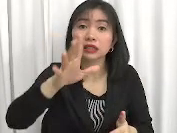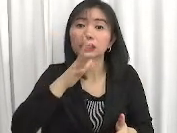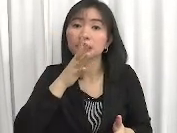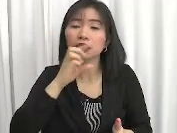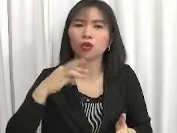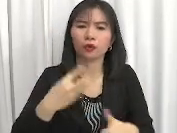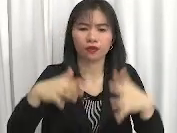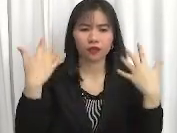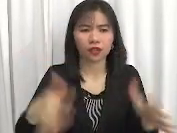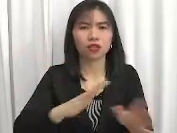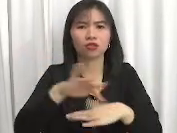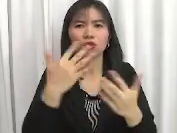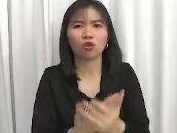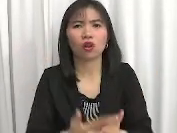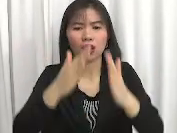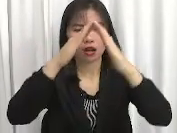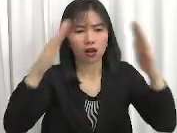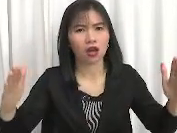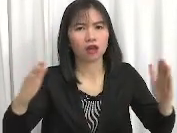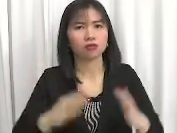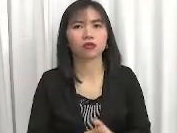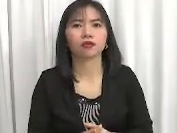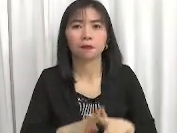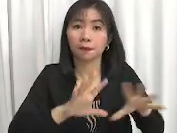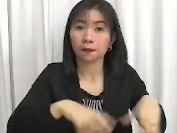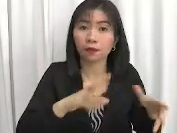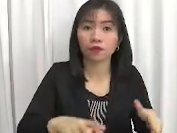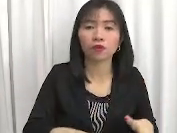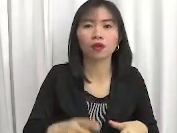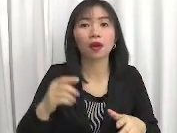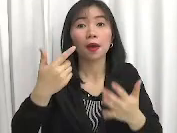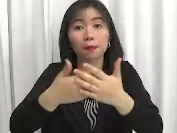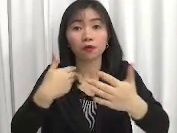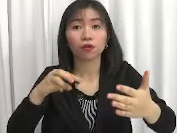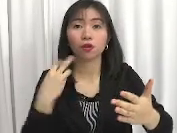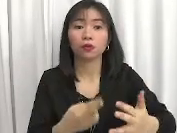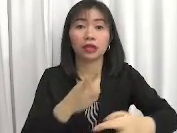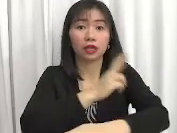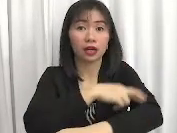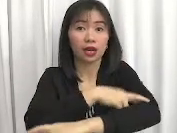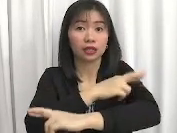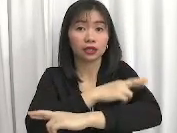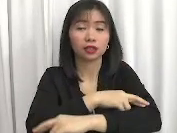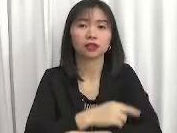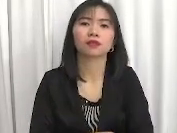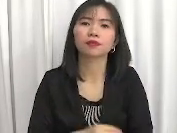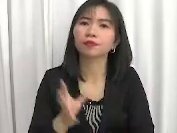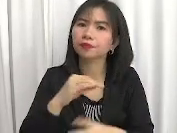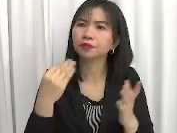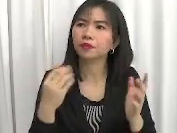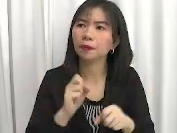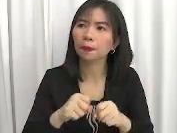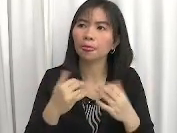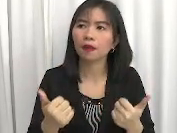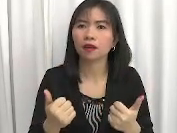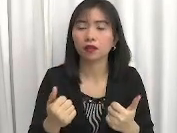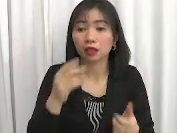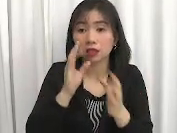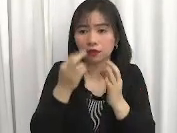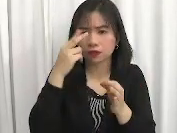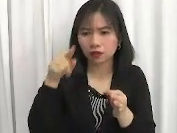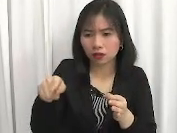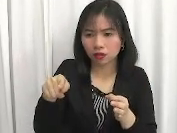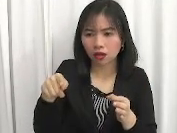bed para matulog or magmasahe. So, kagabi po, sabi ko, sige, i-mamassage ko siya. Pag tulog, eh, tulog na siya, hindi